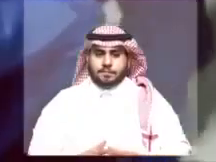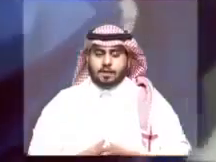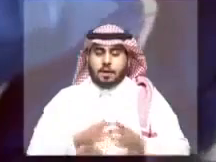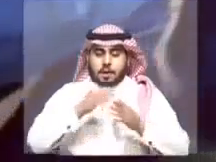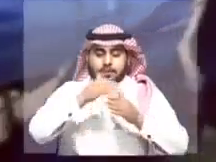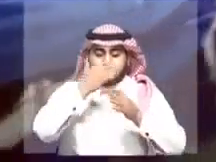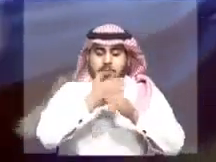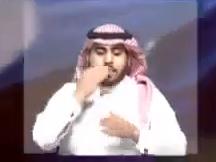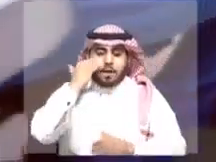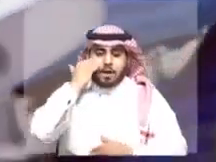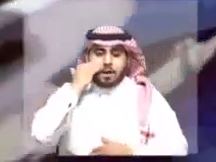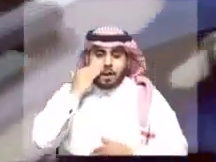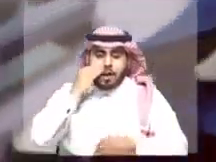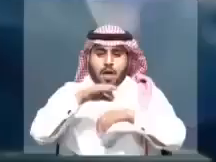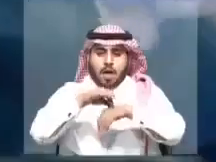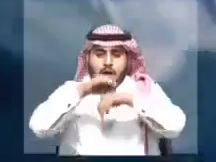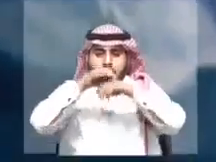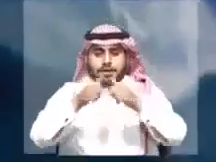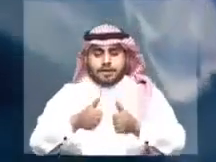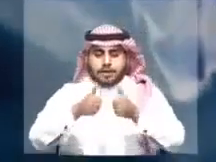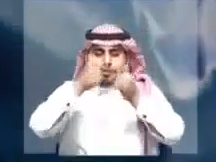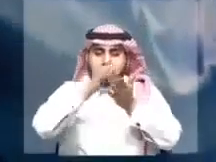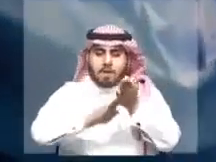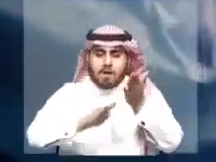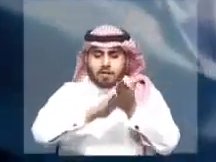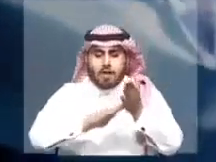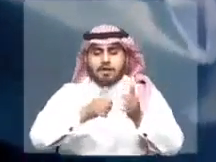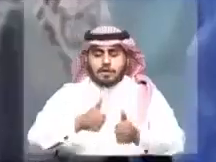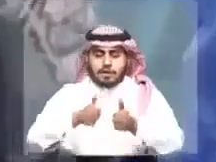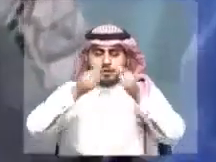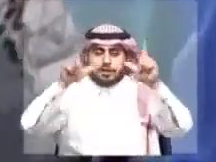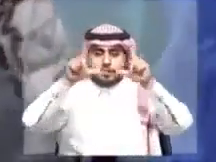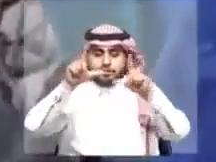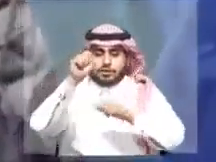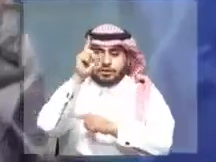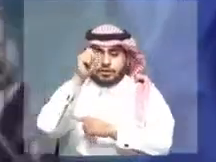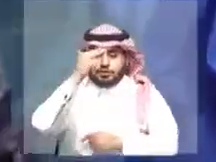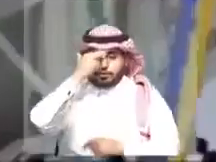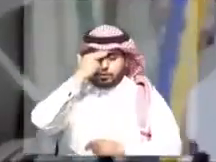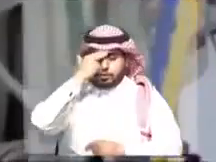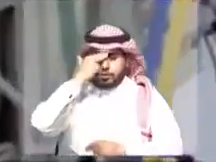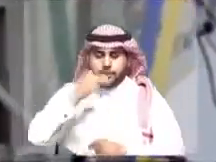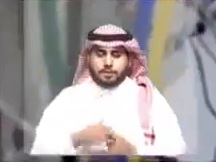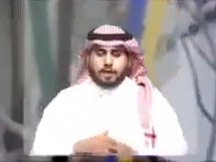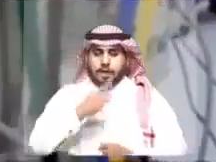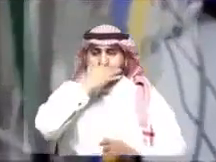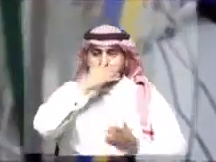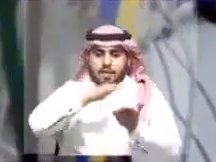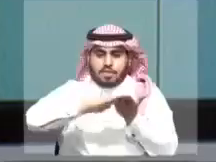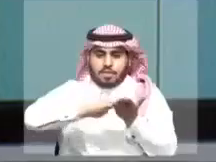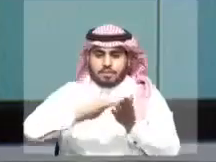تهدد بقاءه على قيد الحياة. للقناة السعودية عبد الإله الدليم،